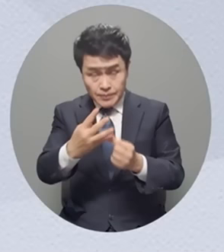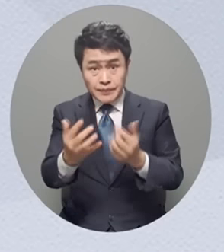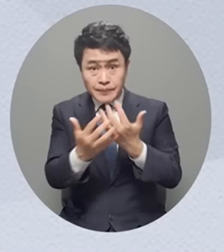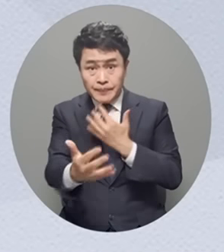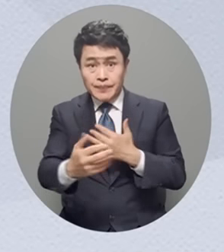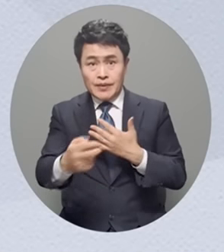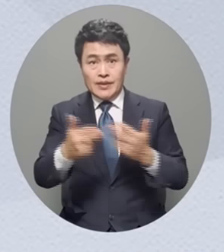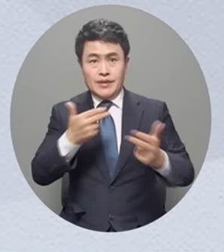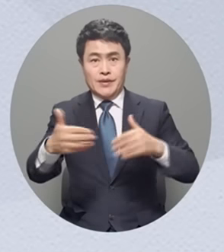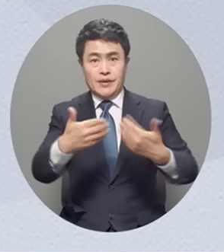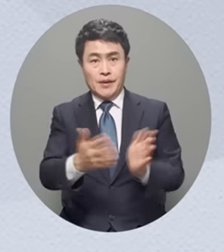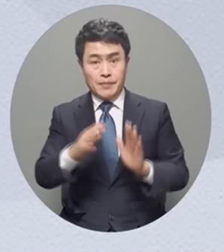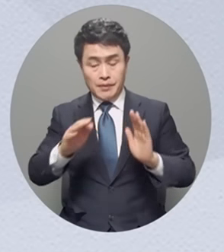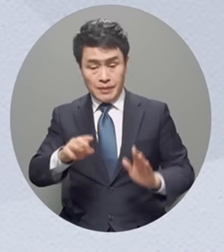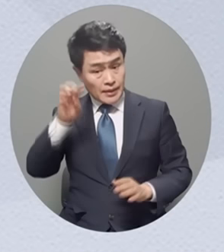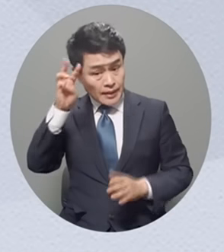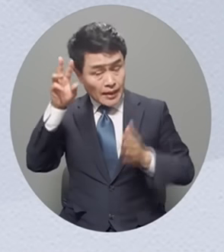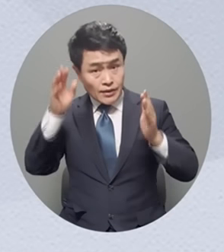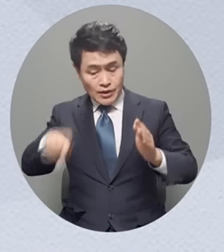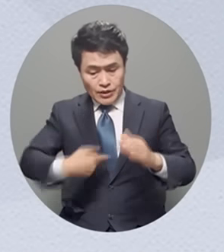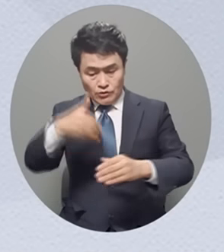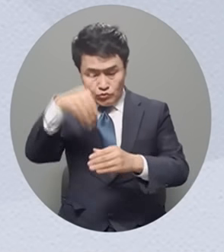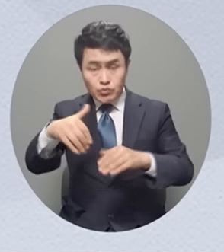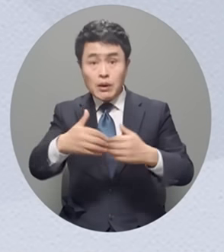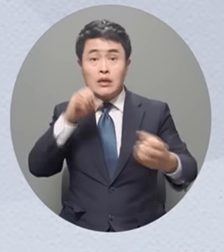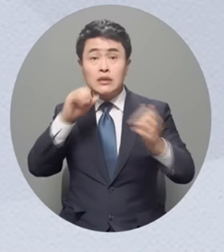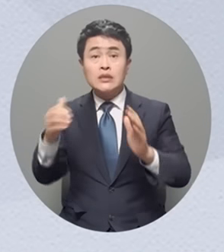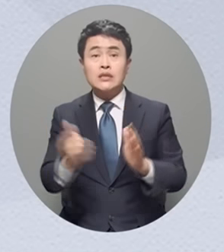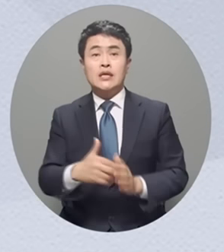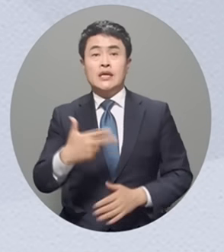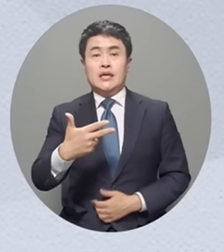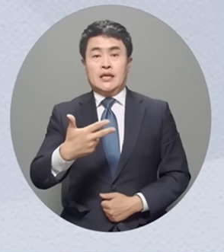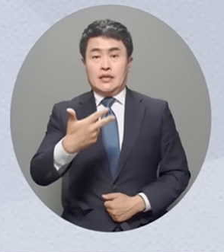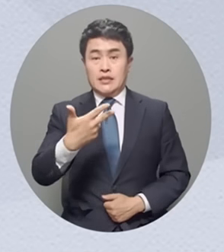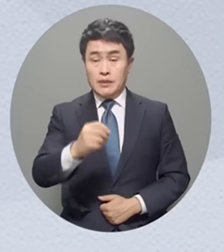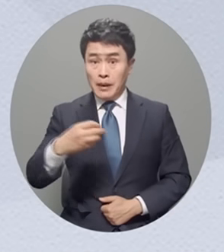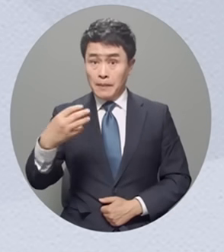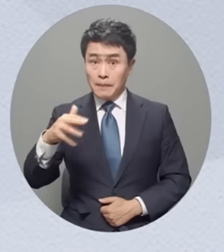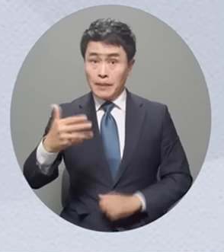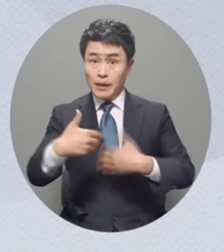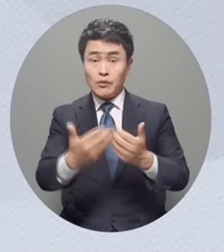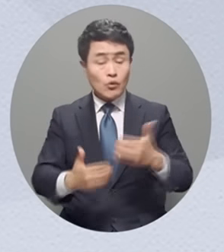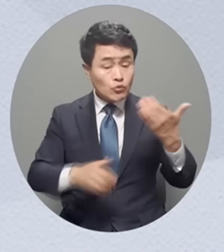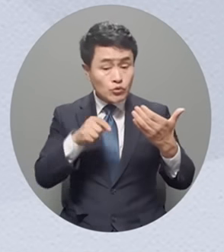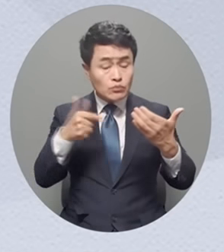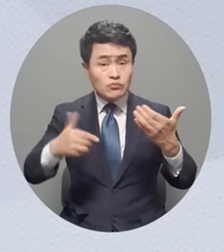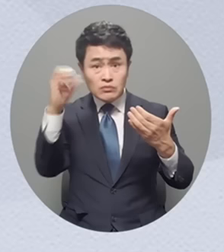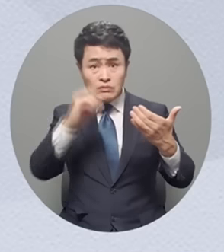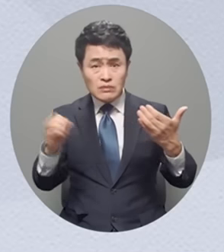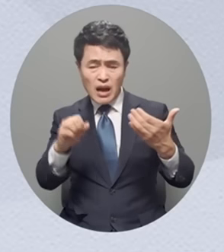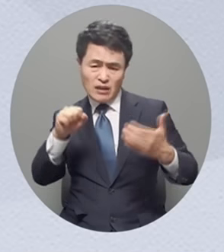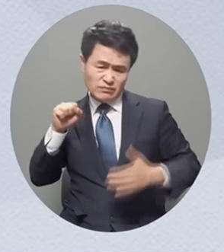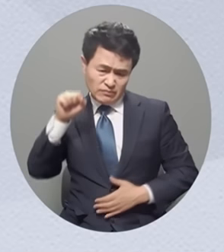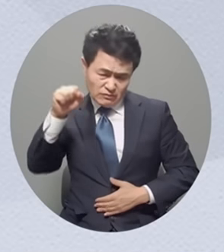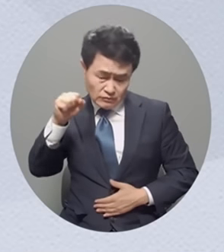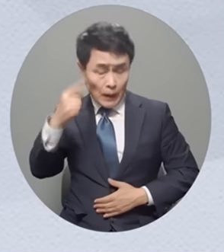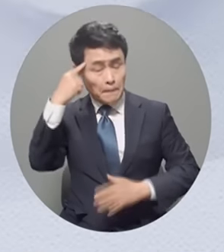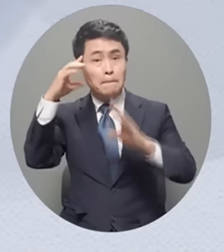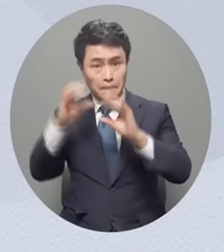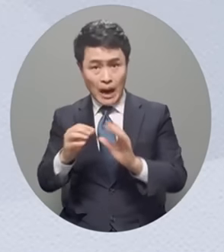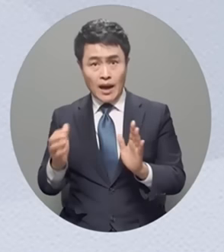의협이 나흘간 진행한 자체 투표에선 응답자 7만 800명 중 90.6%가 강경투쟁 방침에